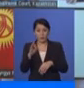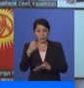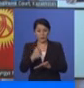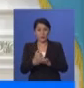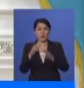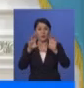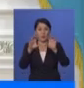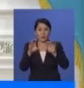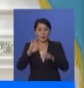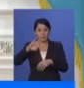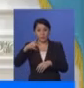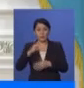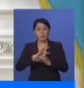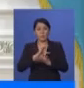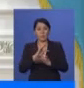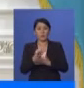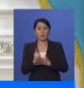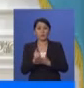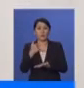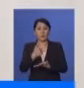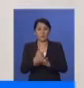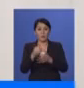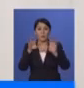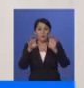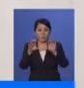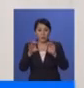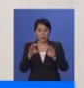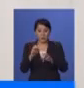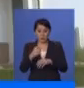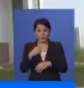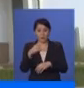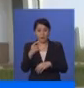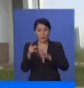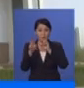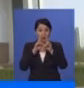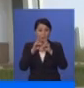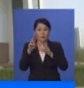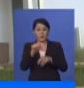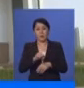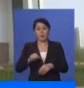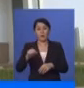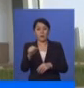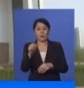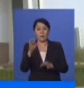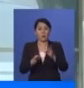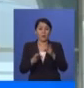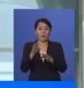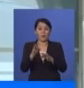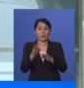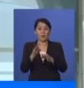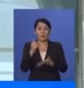заңының ел аумағындағы үстемдігін қамтамасыз ететін конституциялық кеңестің маңыздылығына да тоқталды. Кеңес биыл Азия конституциялық соттары қауымдастығы